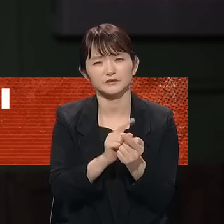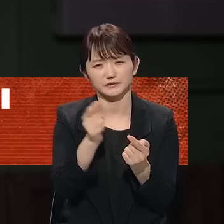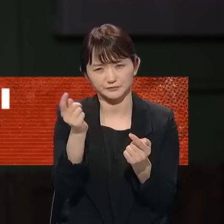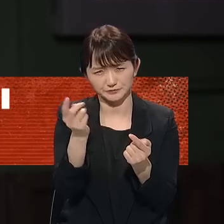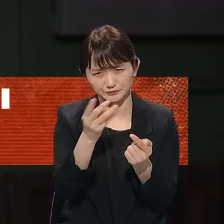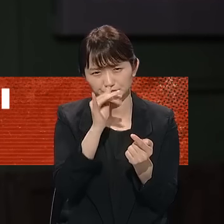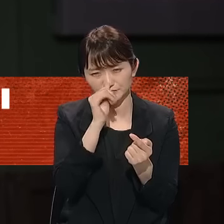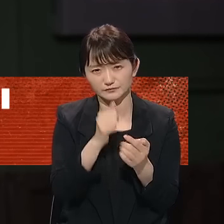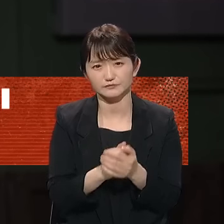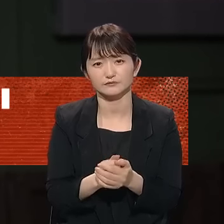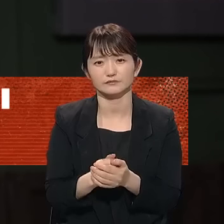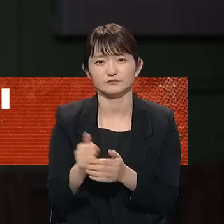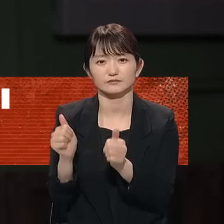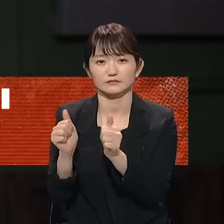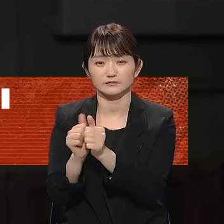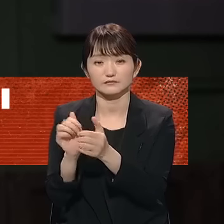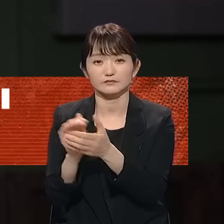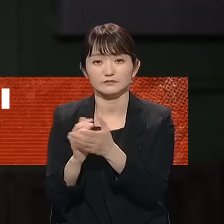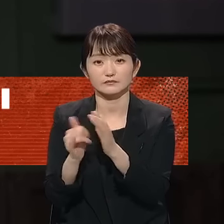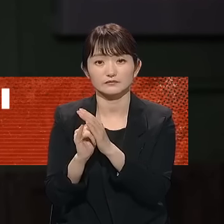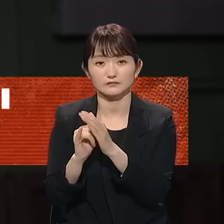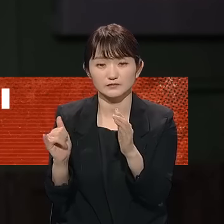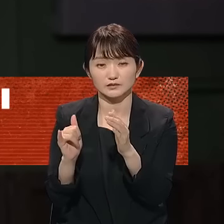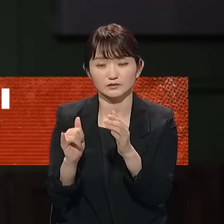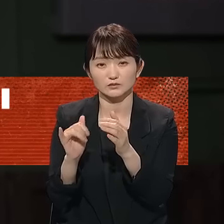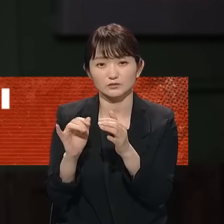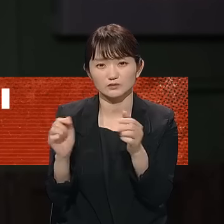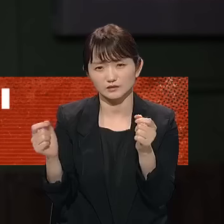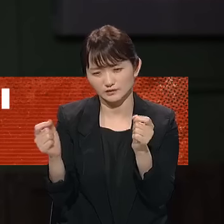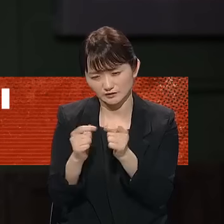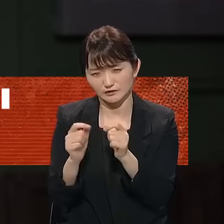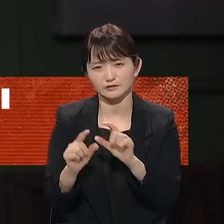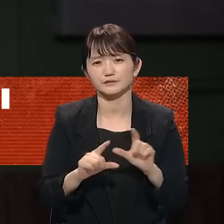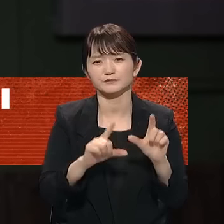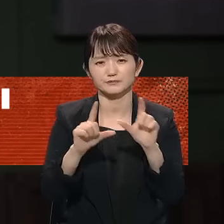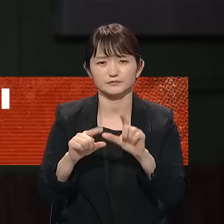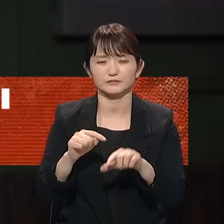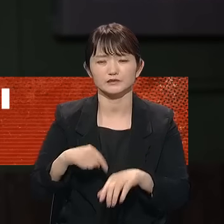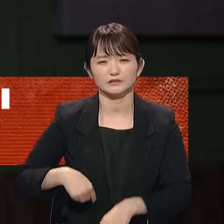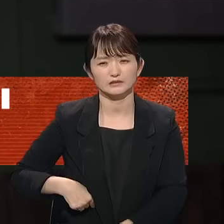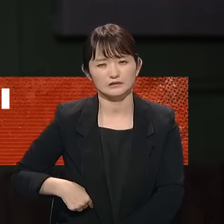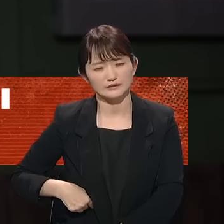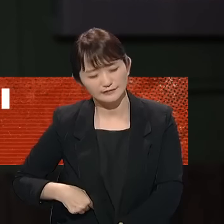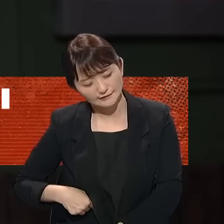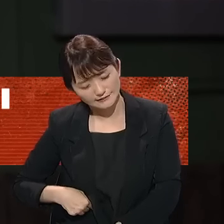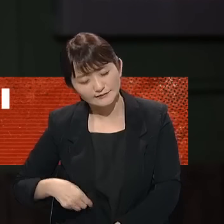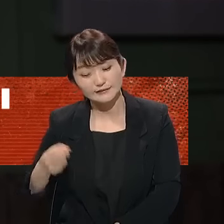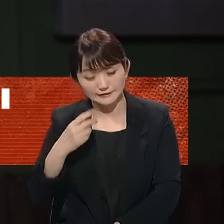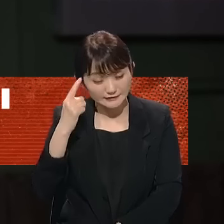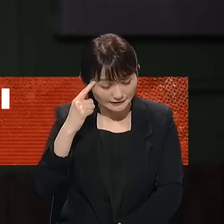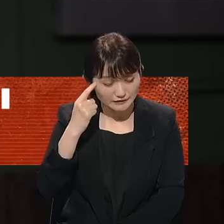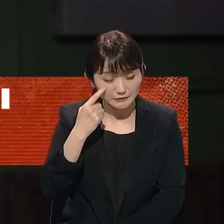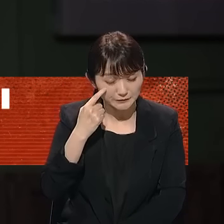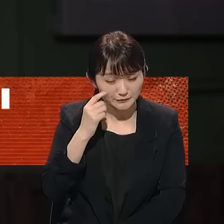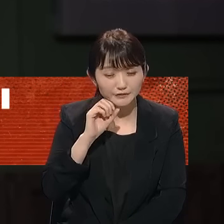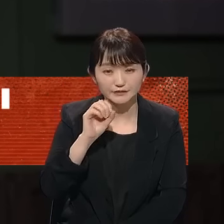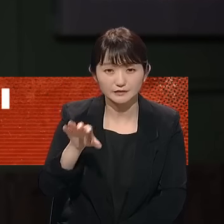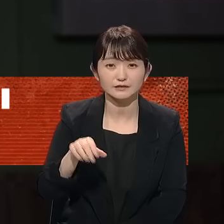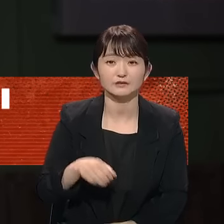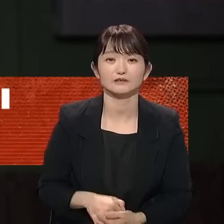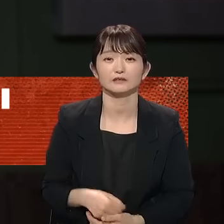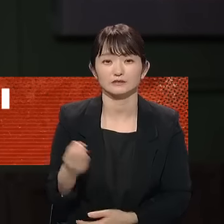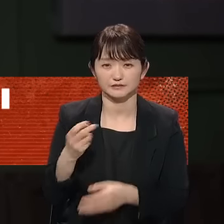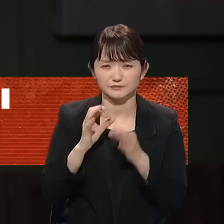있었고 또 전 남자친구의 가족과는 각별하게 지냈다고 합니다. 결국 마음이 약해져서 다시 생각해보겠다고 얘기를 했고요.